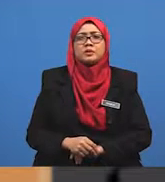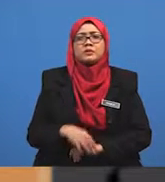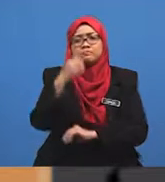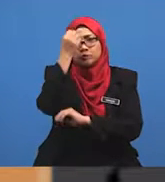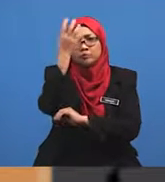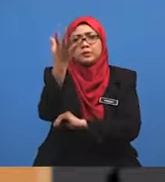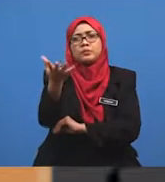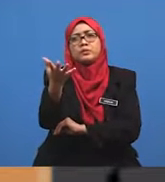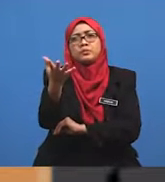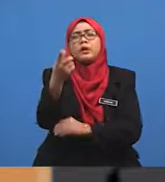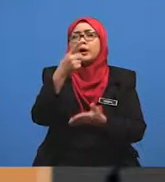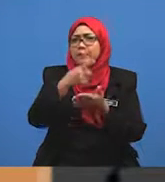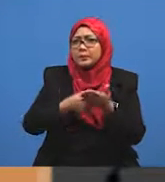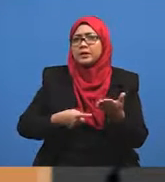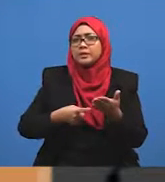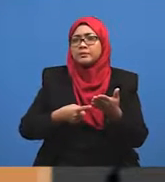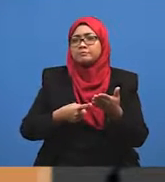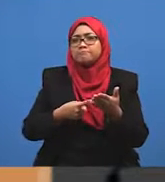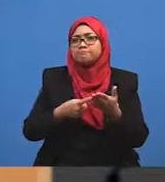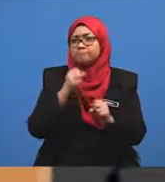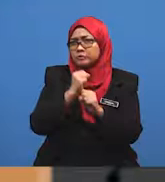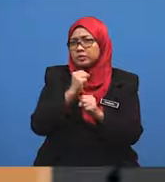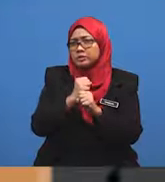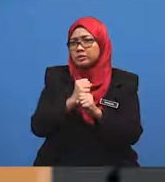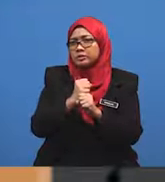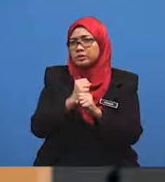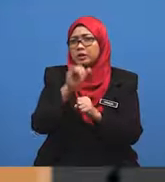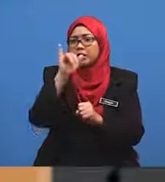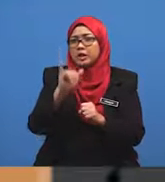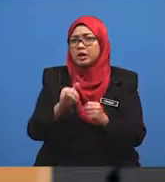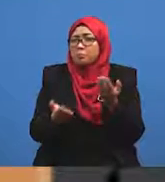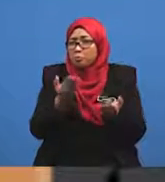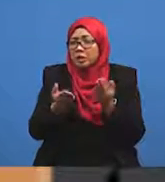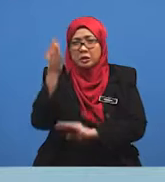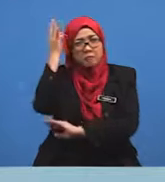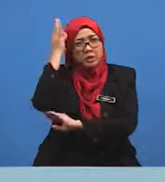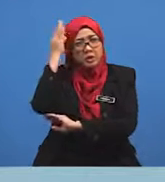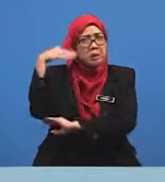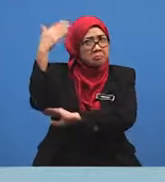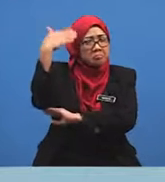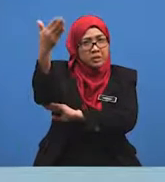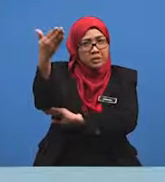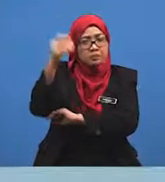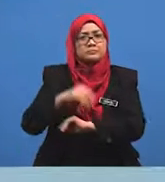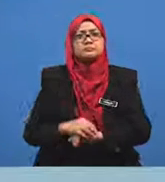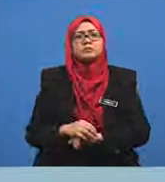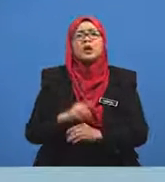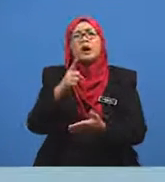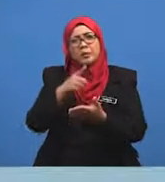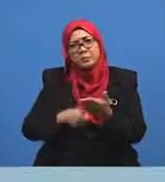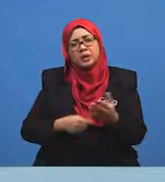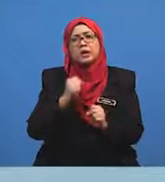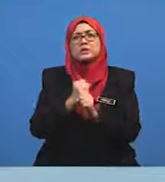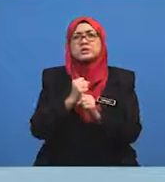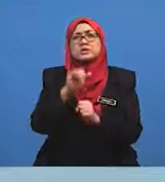jelaskan apakah cita-cita kita pada masa akan datang? Dan apakah kerjaya yang kita